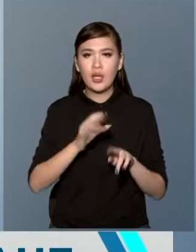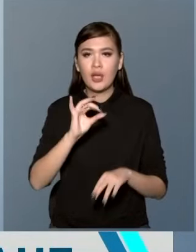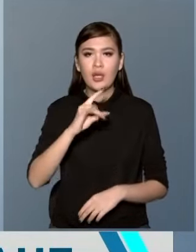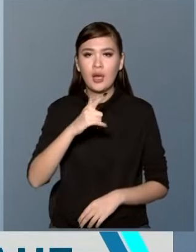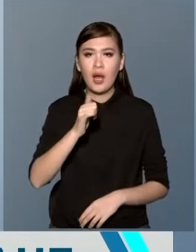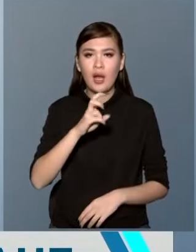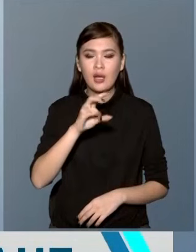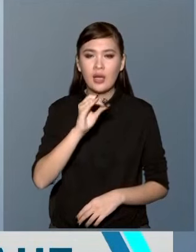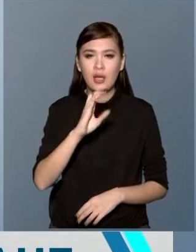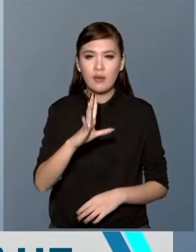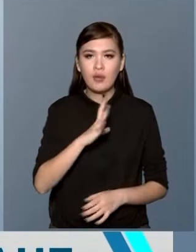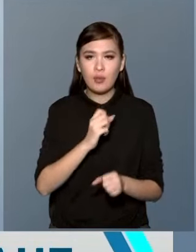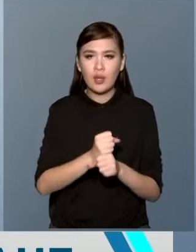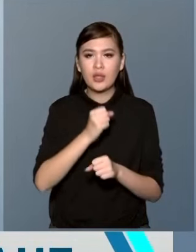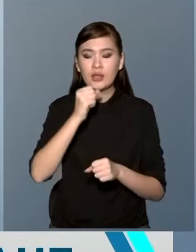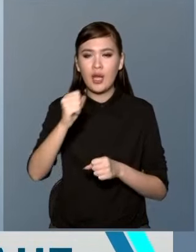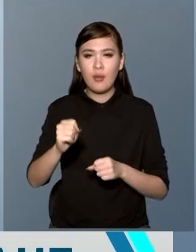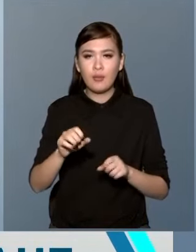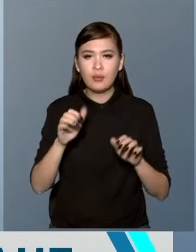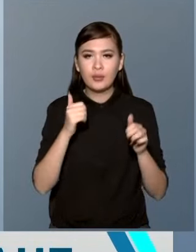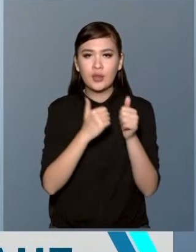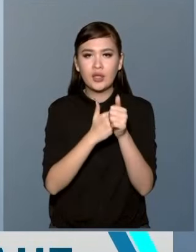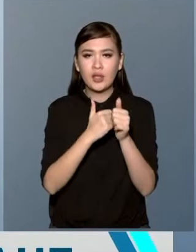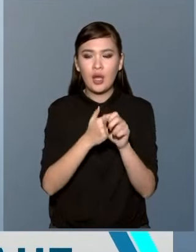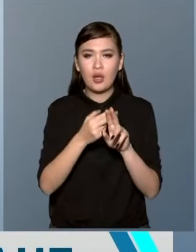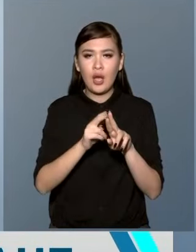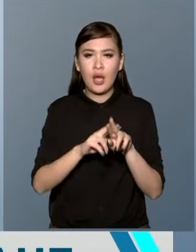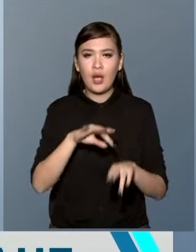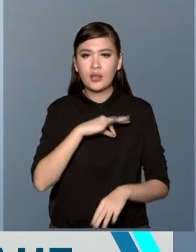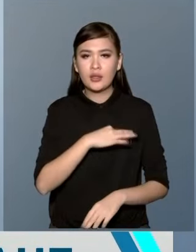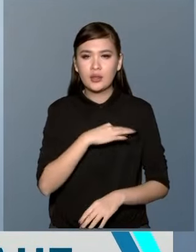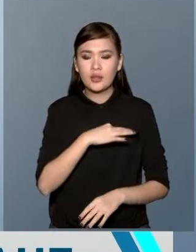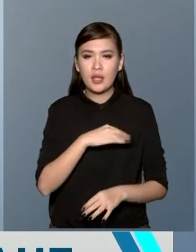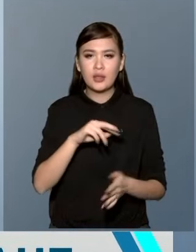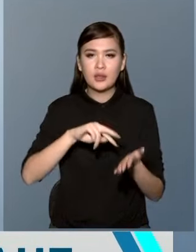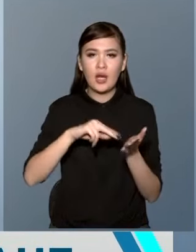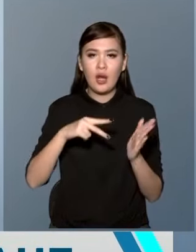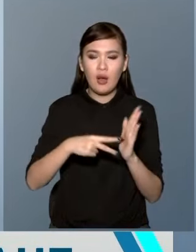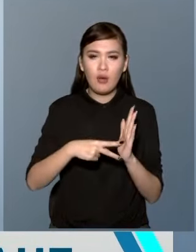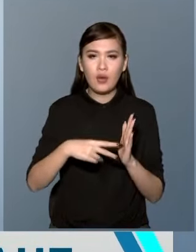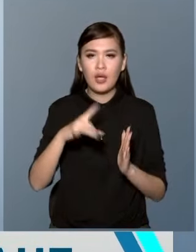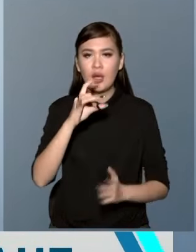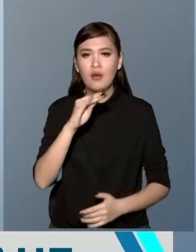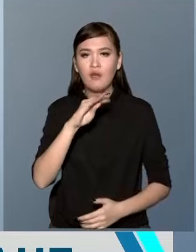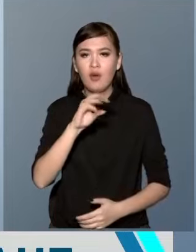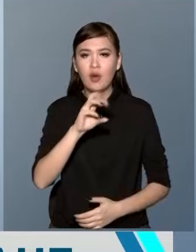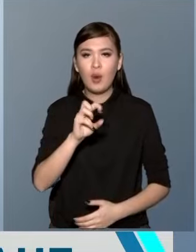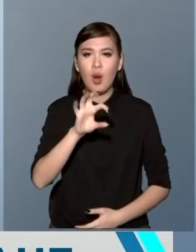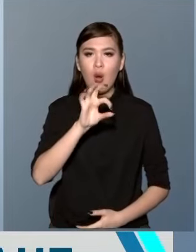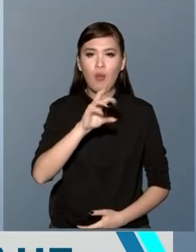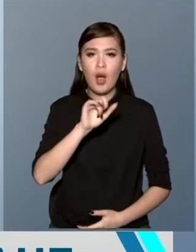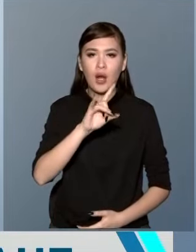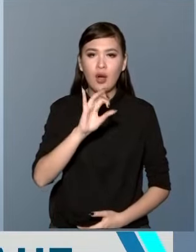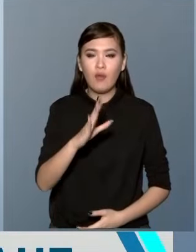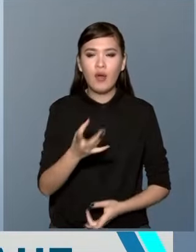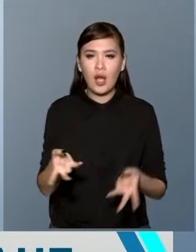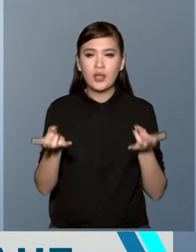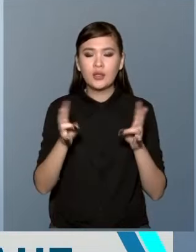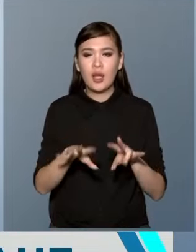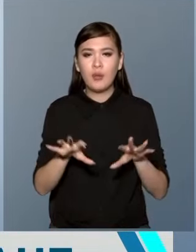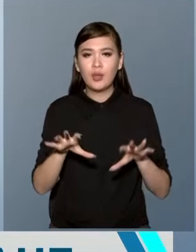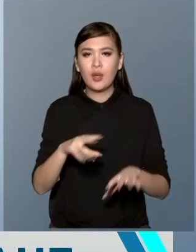Иргалиев переназначен председателем агентства по стратегическому планированию и реформам. Марат Умаров остается